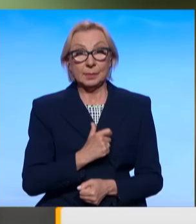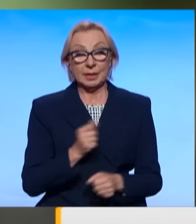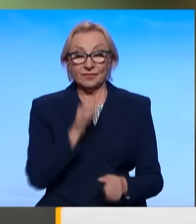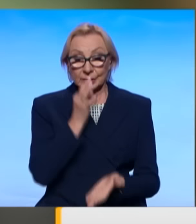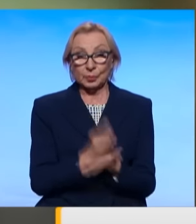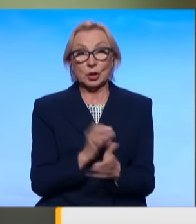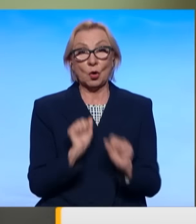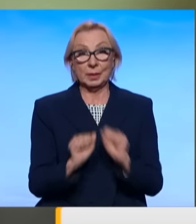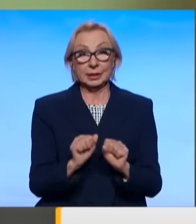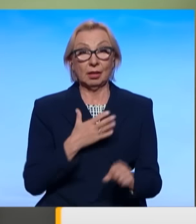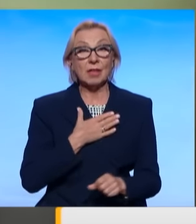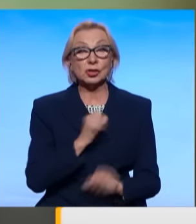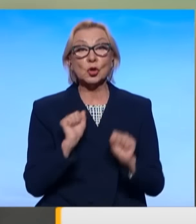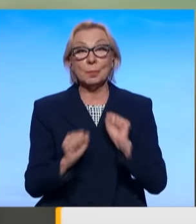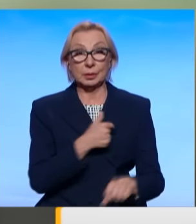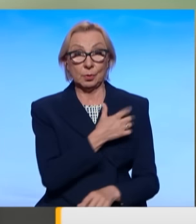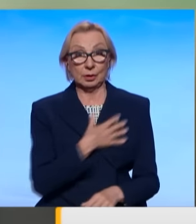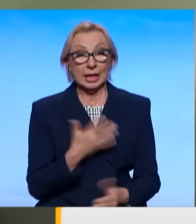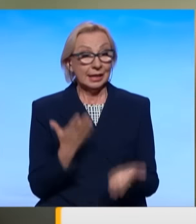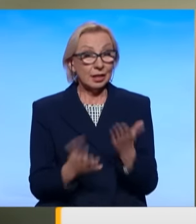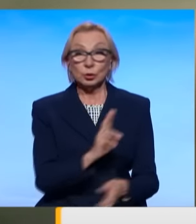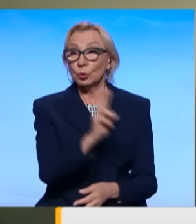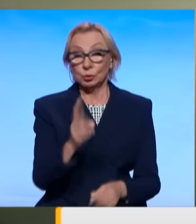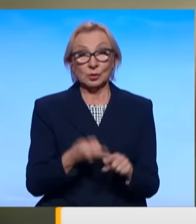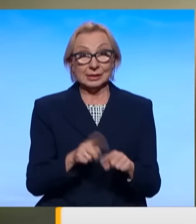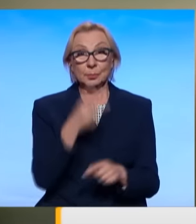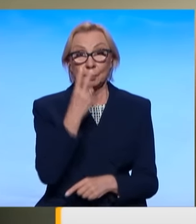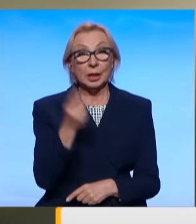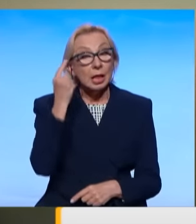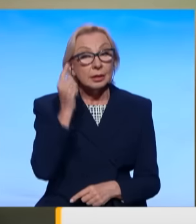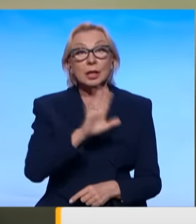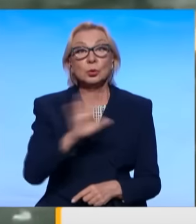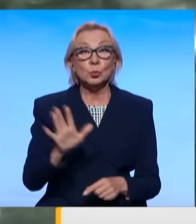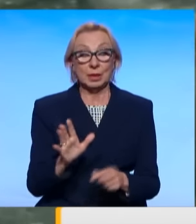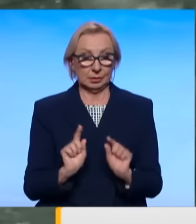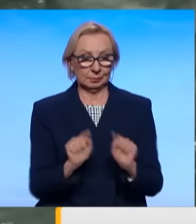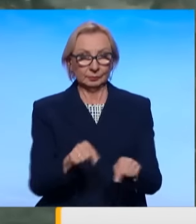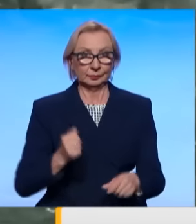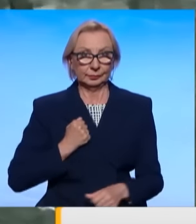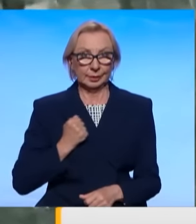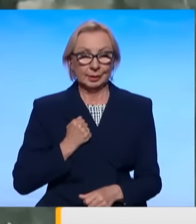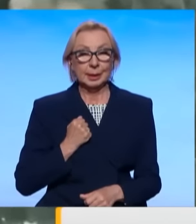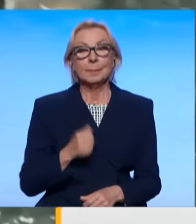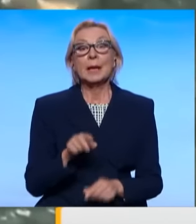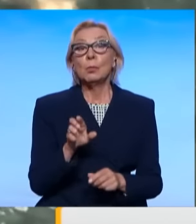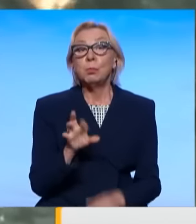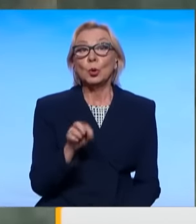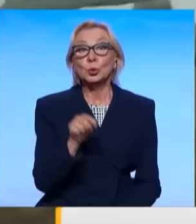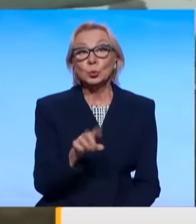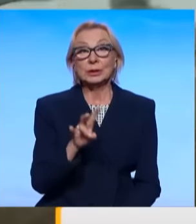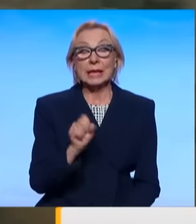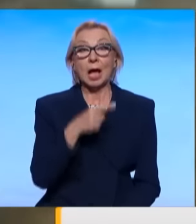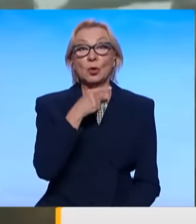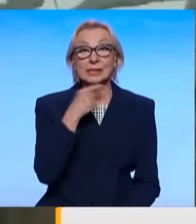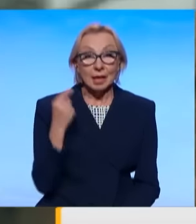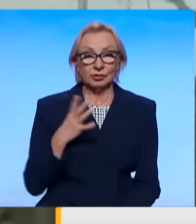командира. Командир поранений. Мужики, якщо хтось це побачить, навіть не думайте, ніякі контракти. Бо тут на росіян чекає смерть, а